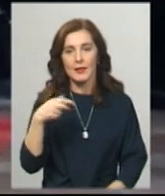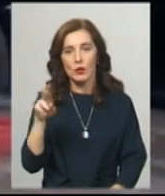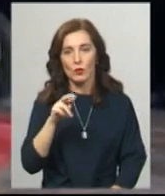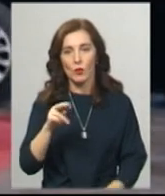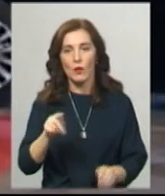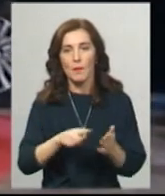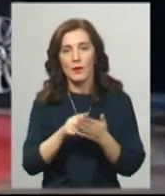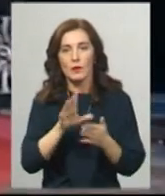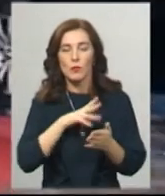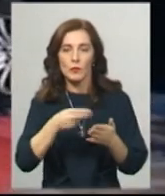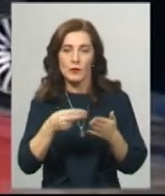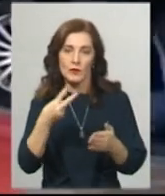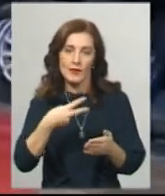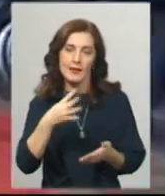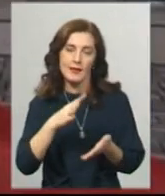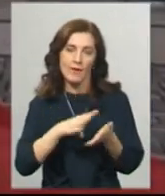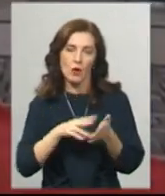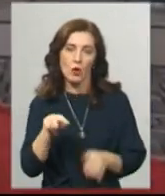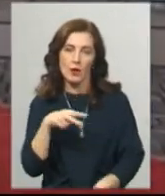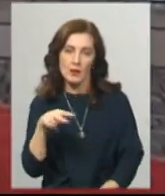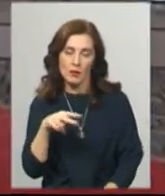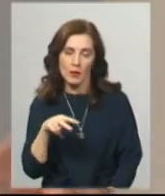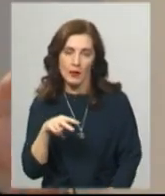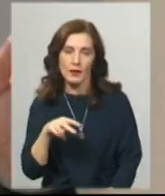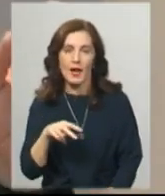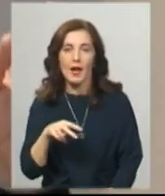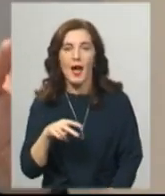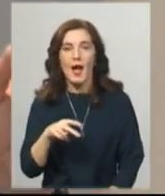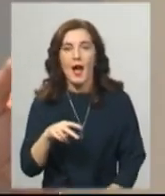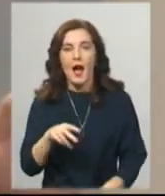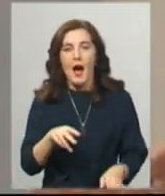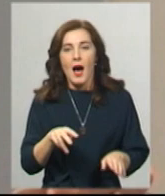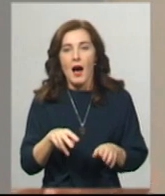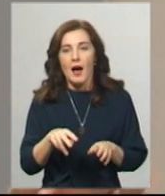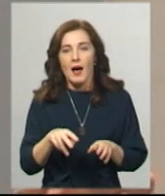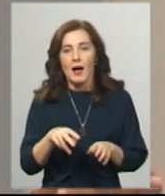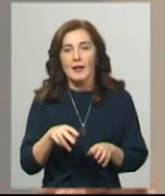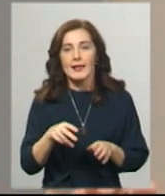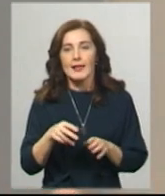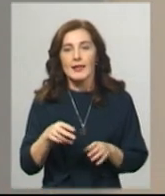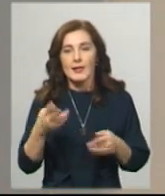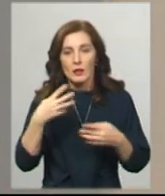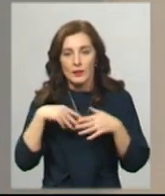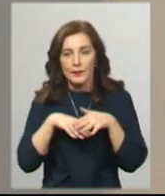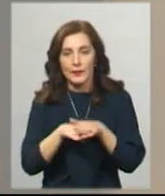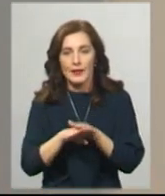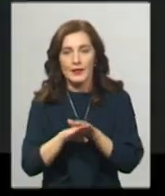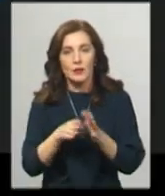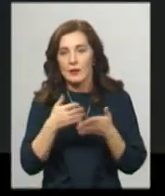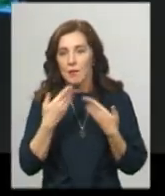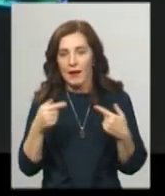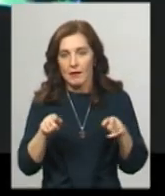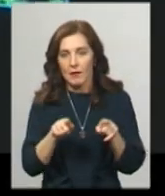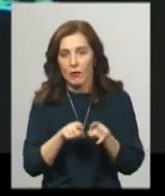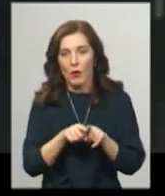під документом 29 листопада на Вільнюському саміті. Альтернативи європейської інтеграції не існує. У